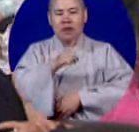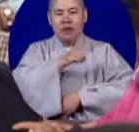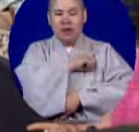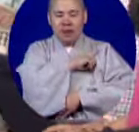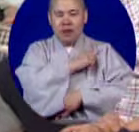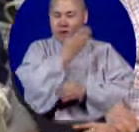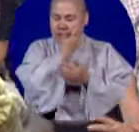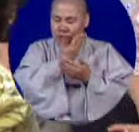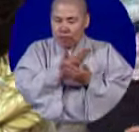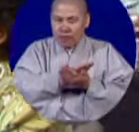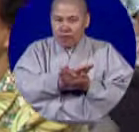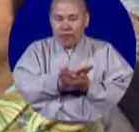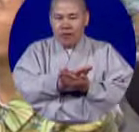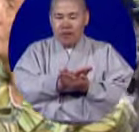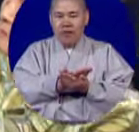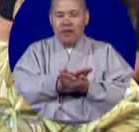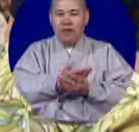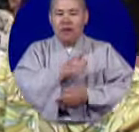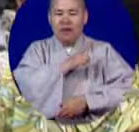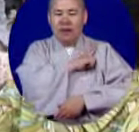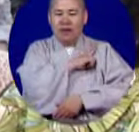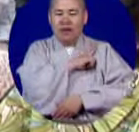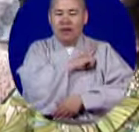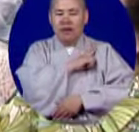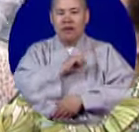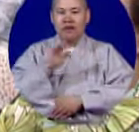제일 중요한 제1바라밀입니다.